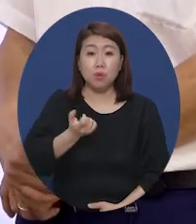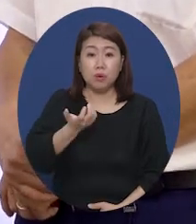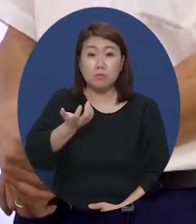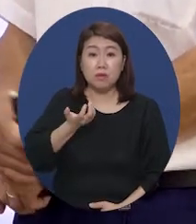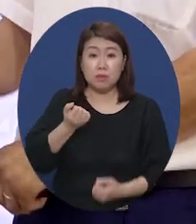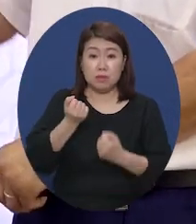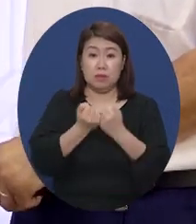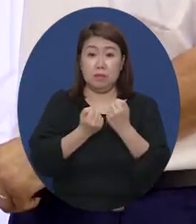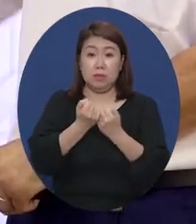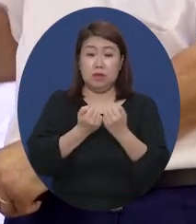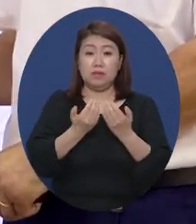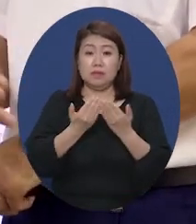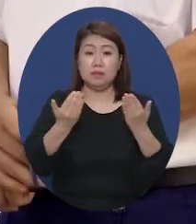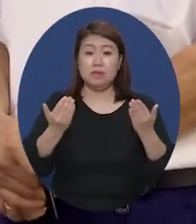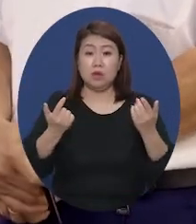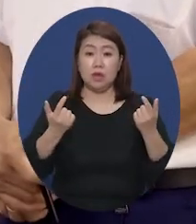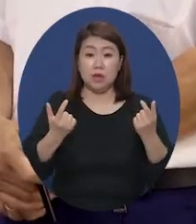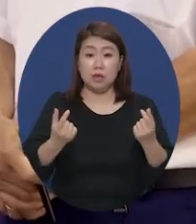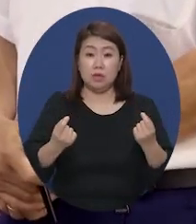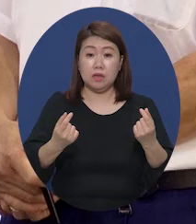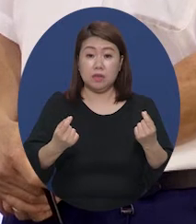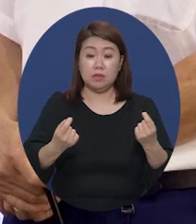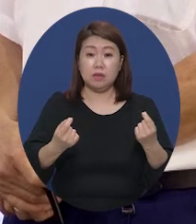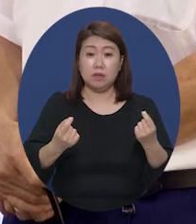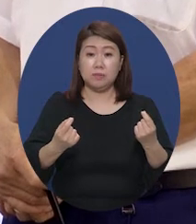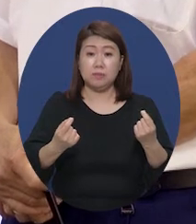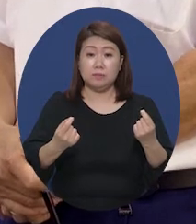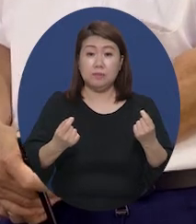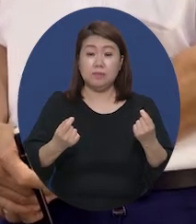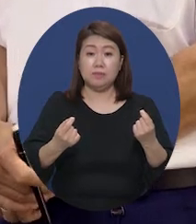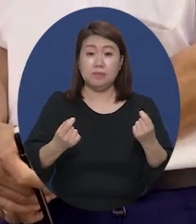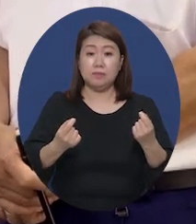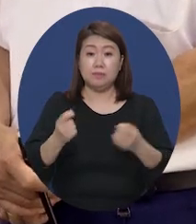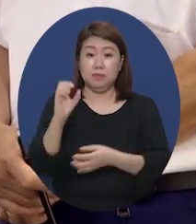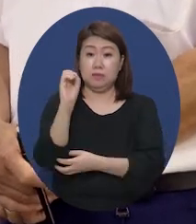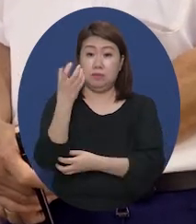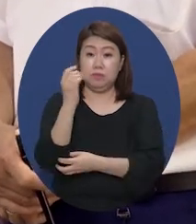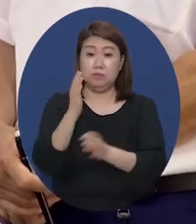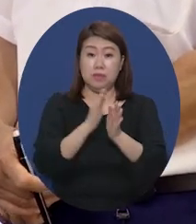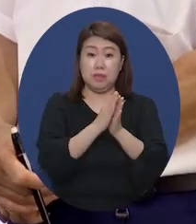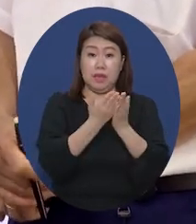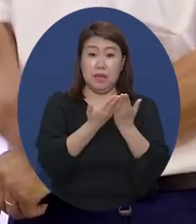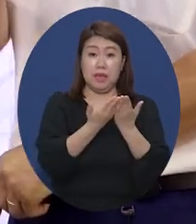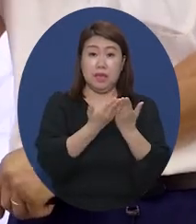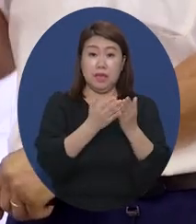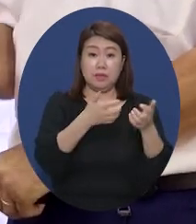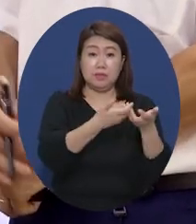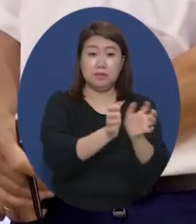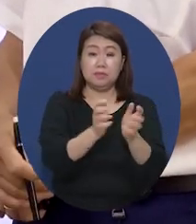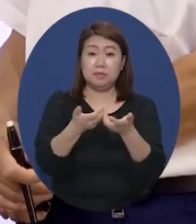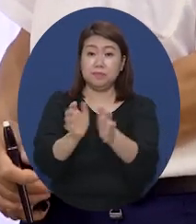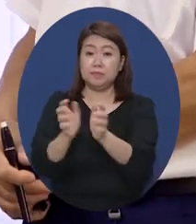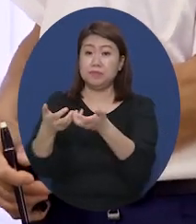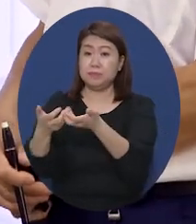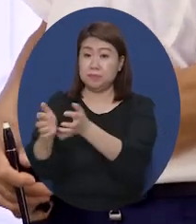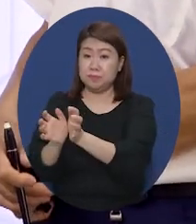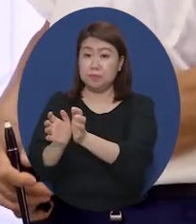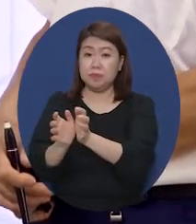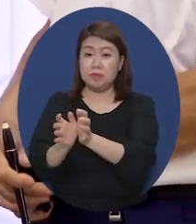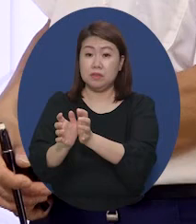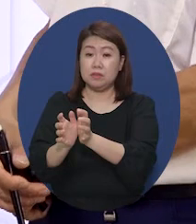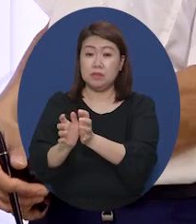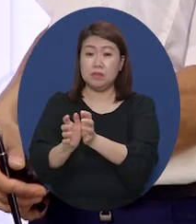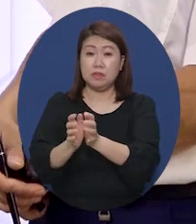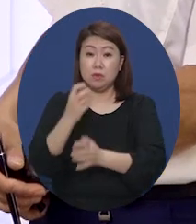아까 전에 말씀드린 그 베자지 그 세계 그룹의 기자를 나눠서 아마존을 직접 조사했던 그